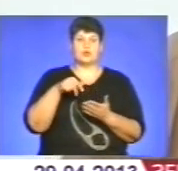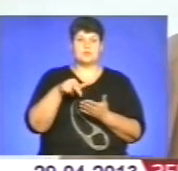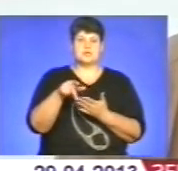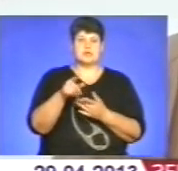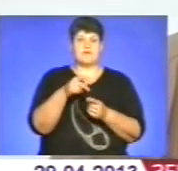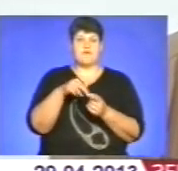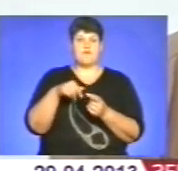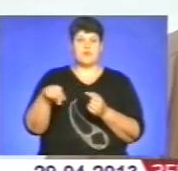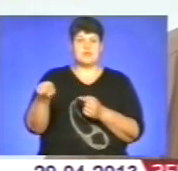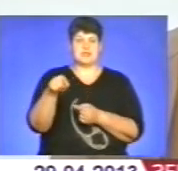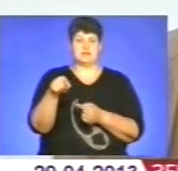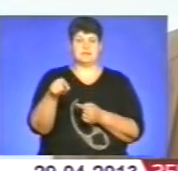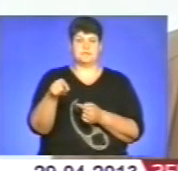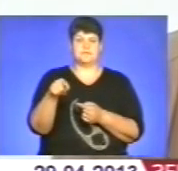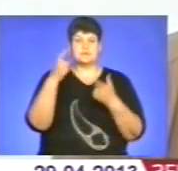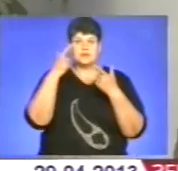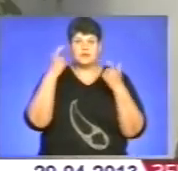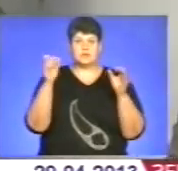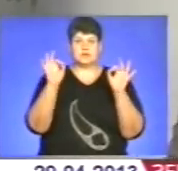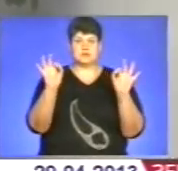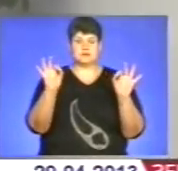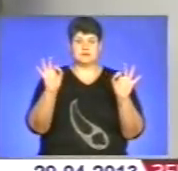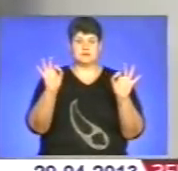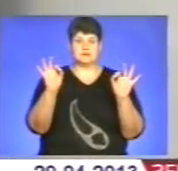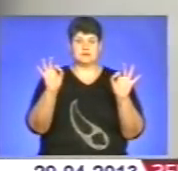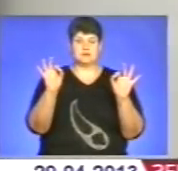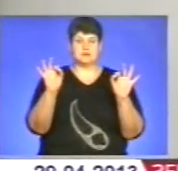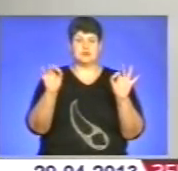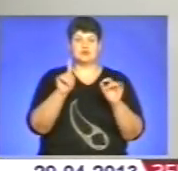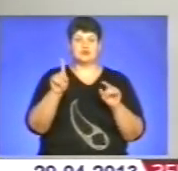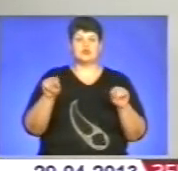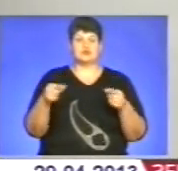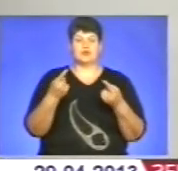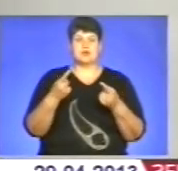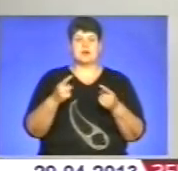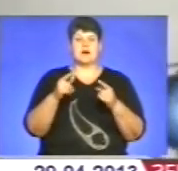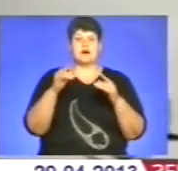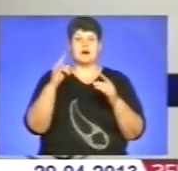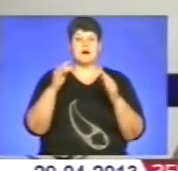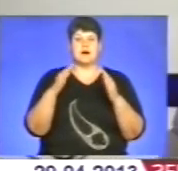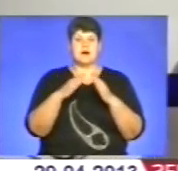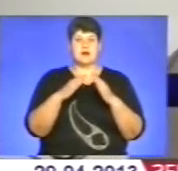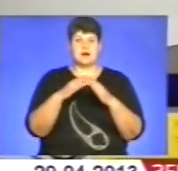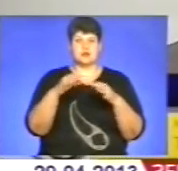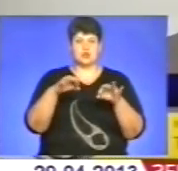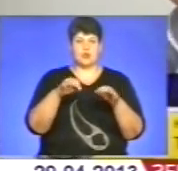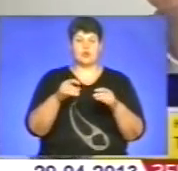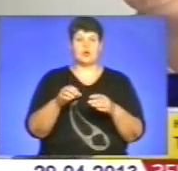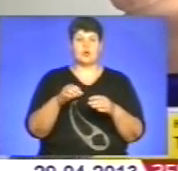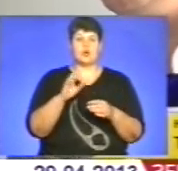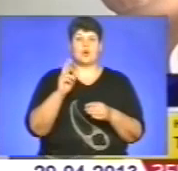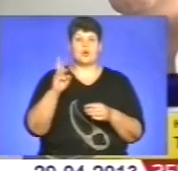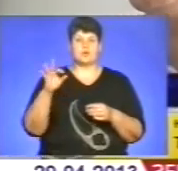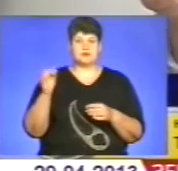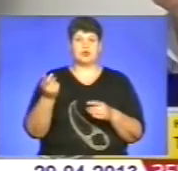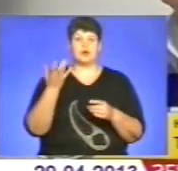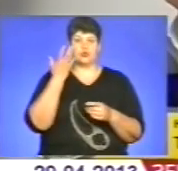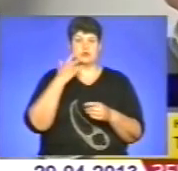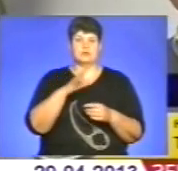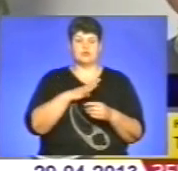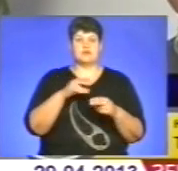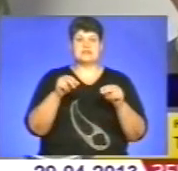обхід. Інформації нуль. Права юридичні щодо створення гаражного кооперативу, потрібно було звертатися на той момент згідно чинного земельного кодексу, ми